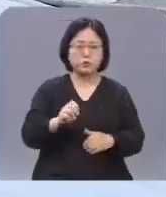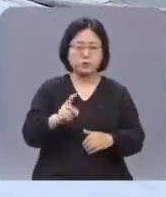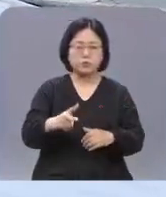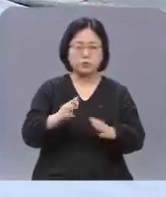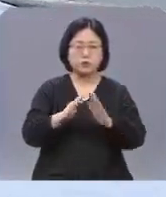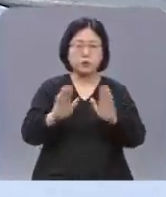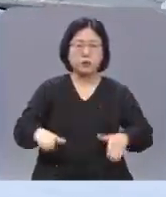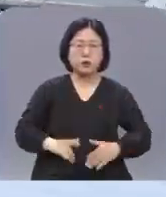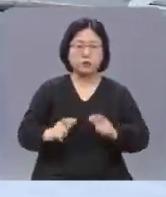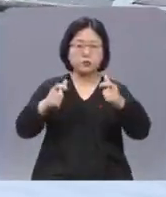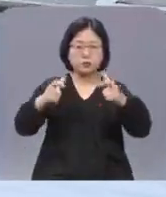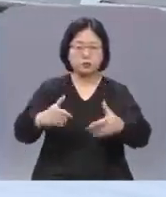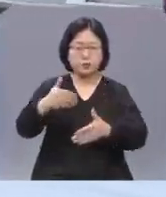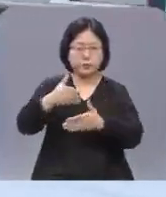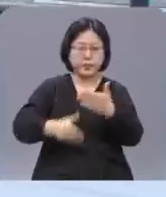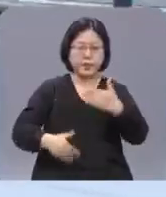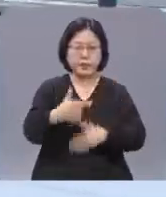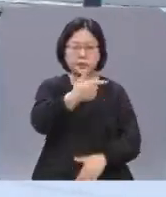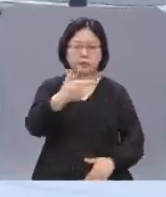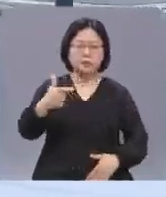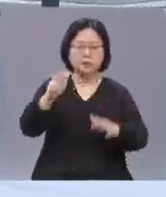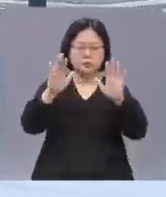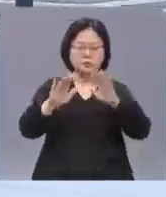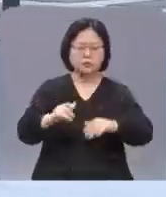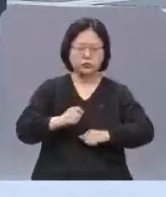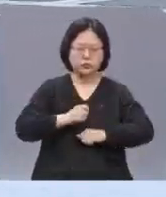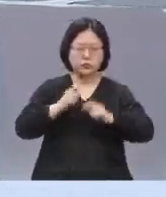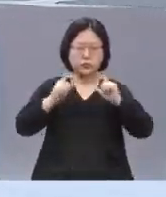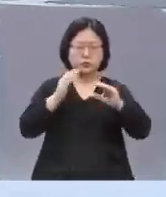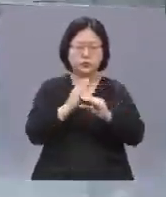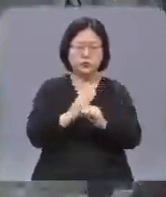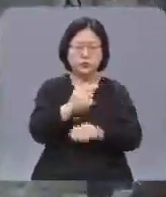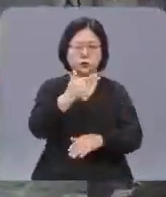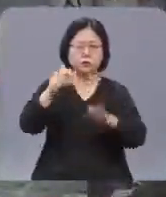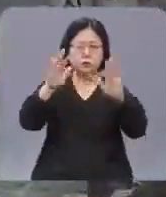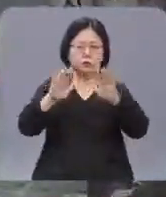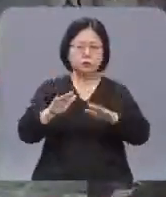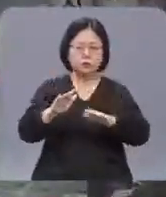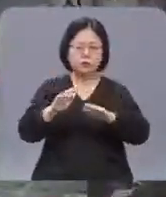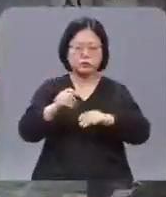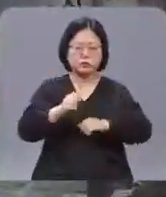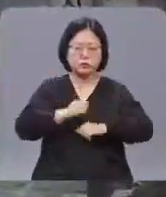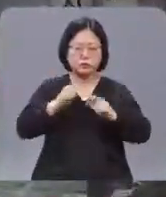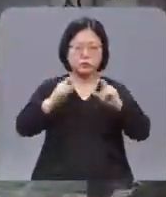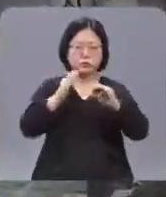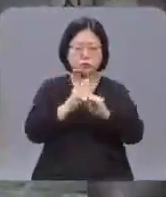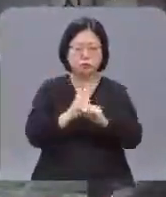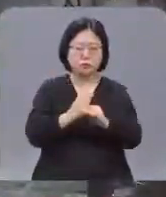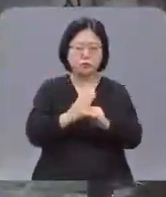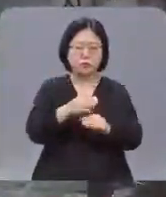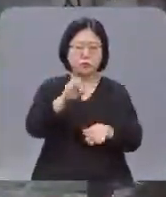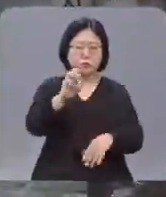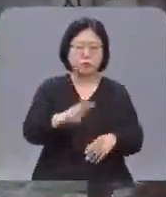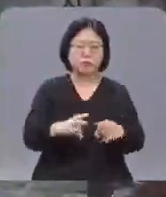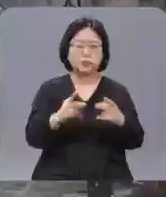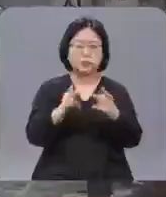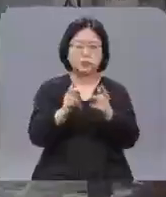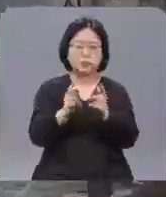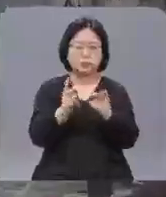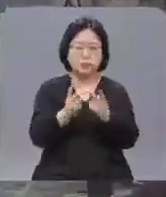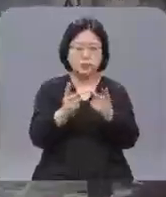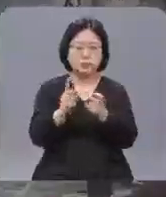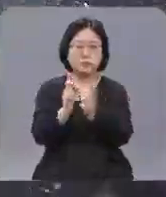전남 대부분 지역엔 대설주의보가 내려져 있습니다 배설주의보가 내려진 곳은 광주와 복성